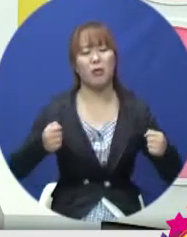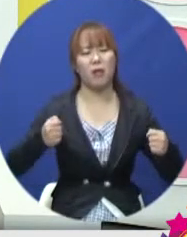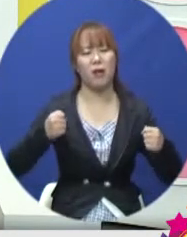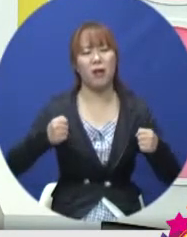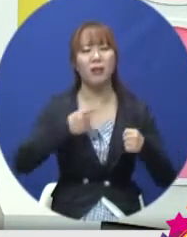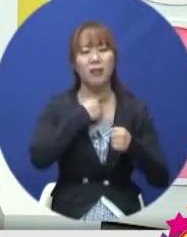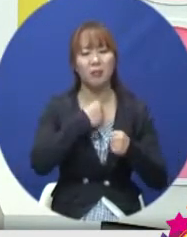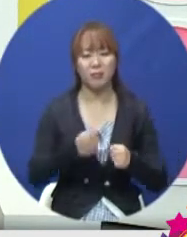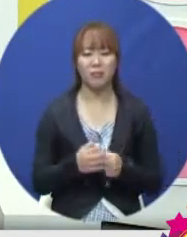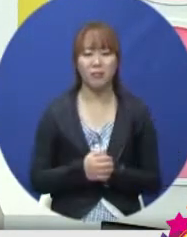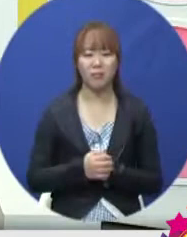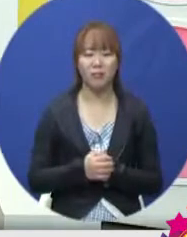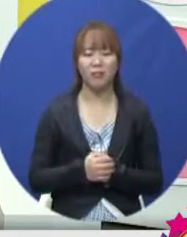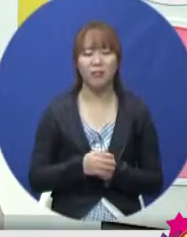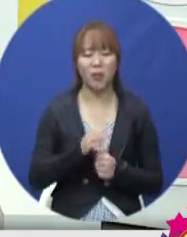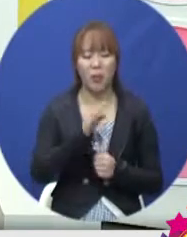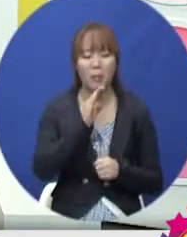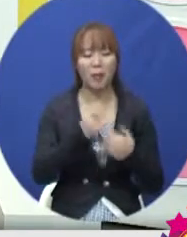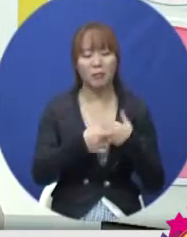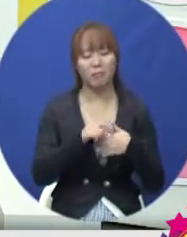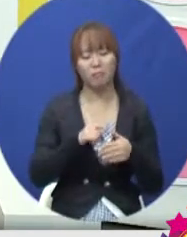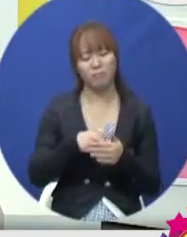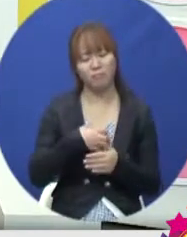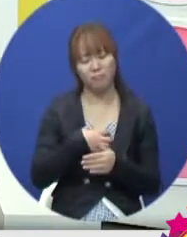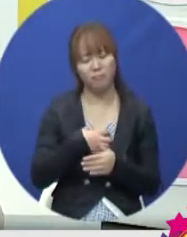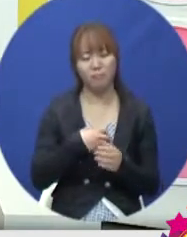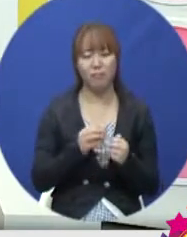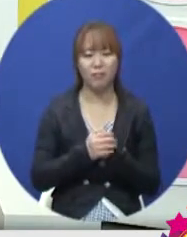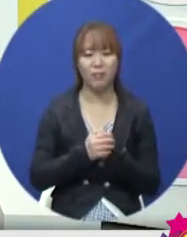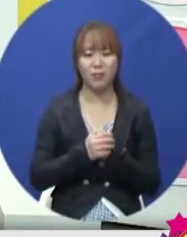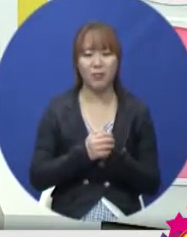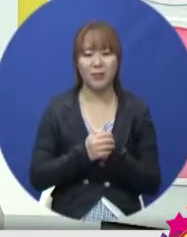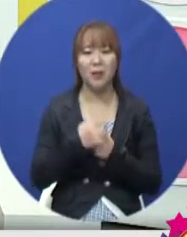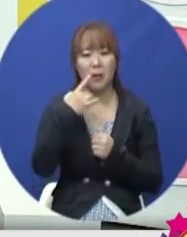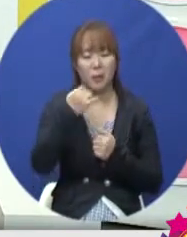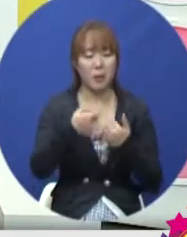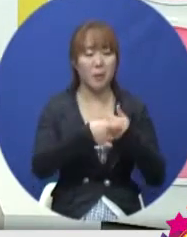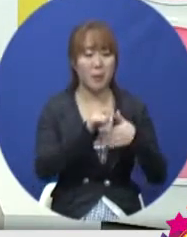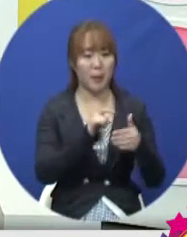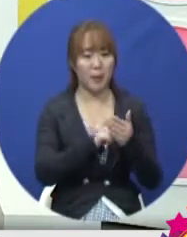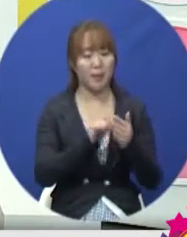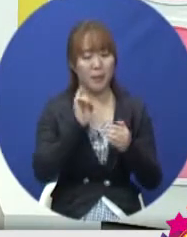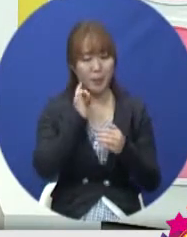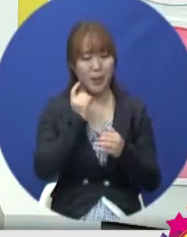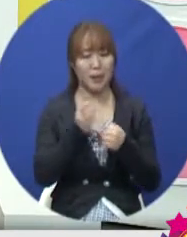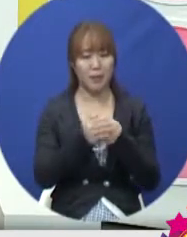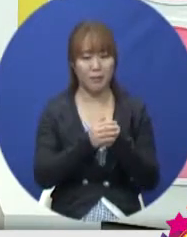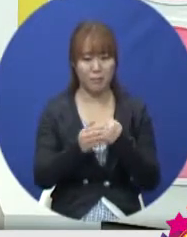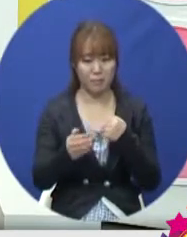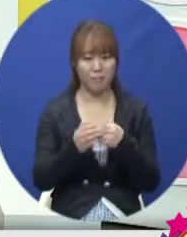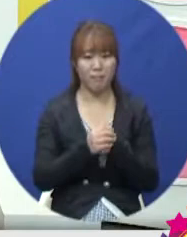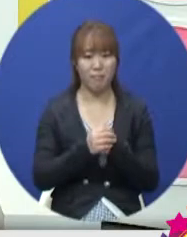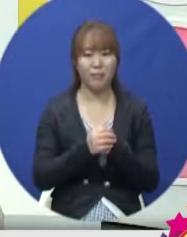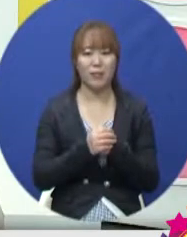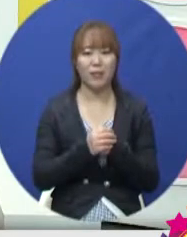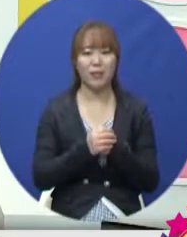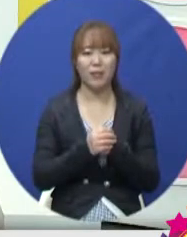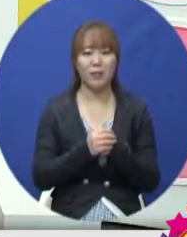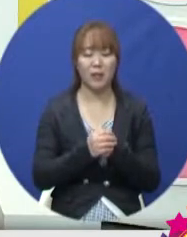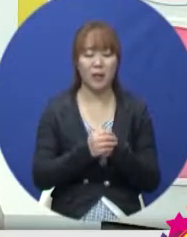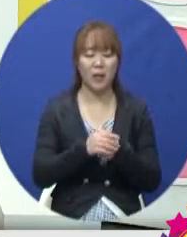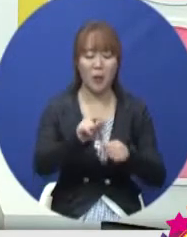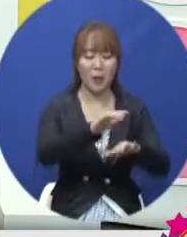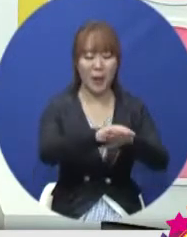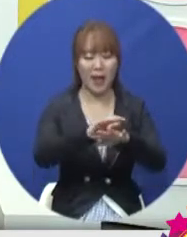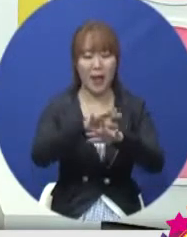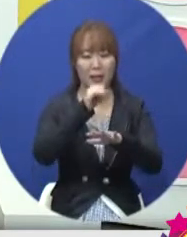건강했으면 좋겠어요. 네, 진짜 마음이 아이고, 고맙습니다. 어머님께서 예. 이렇게 마음이 고우시니까 그러니까. 농작물도 거기 네.